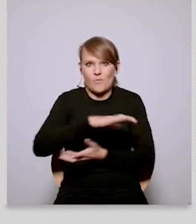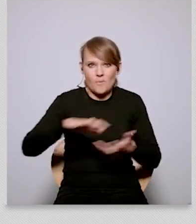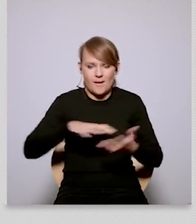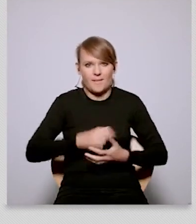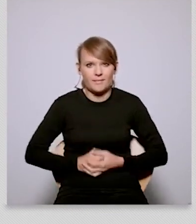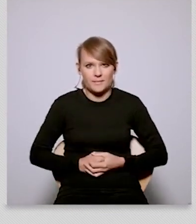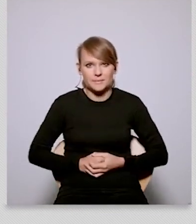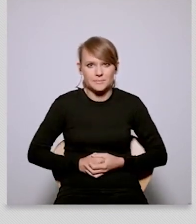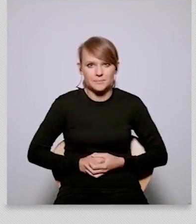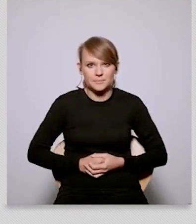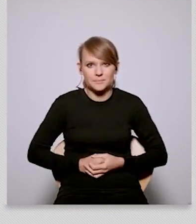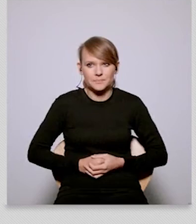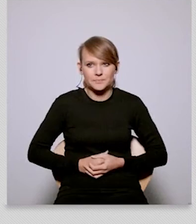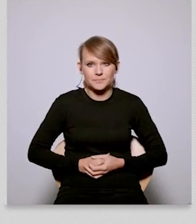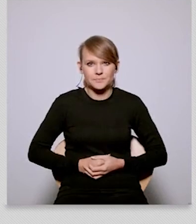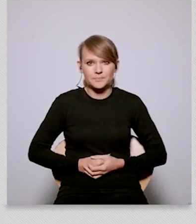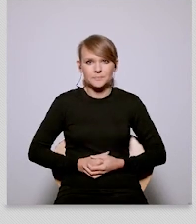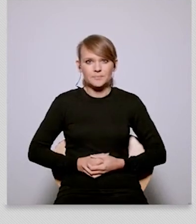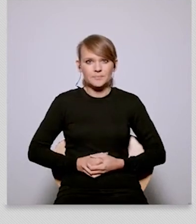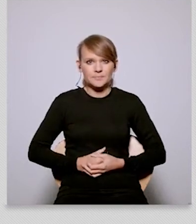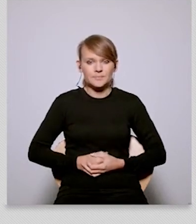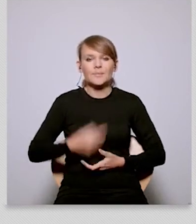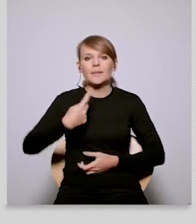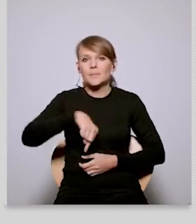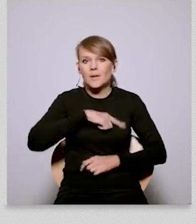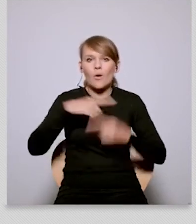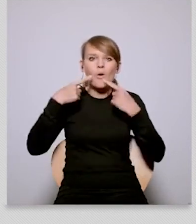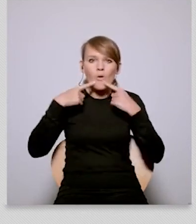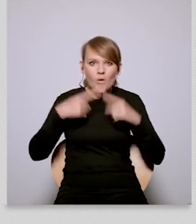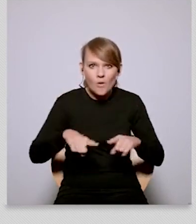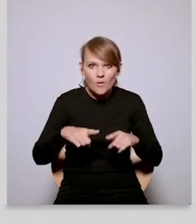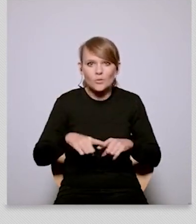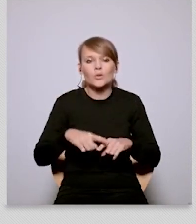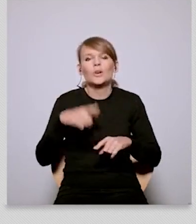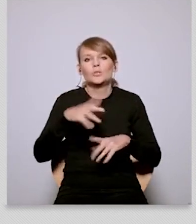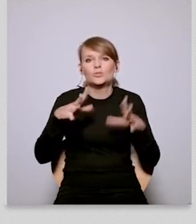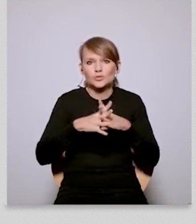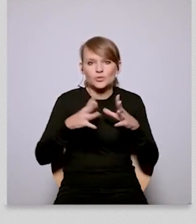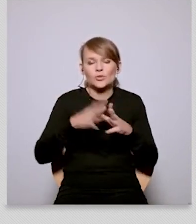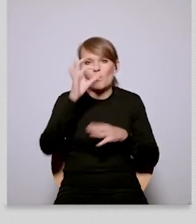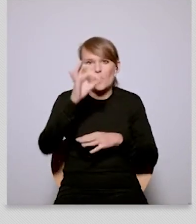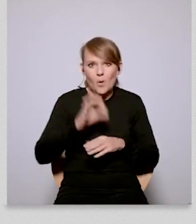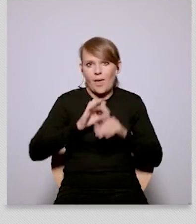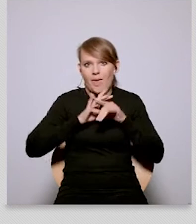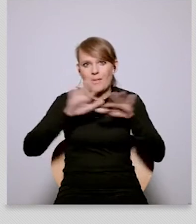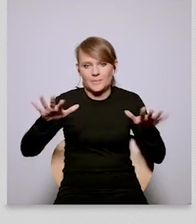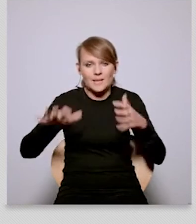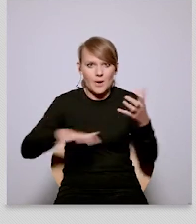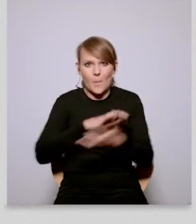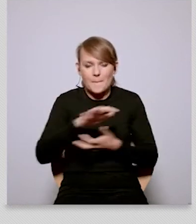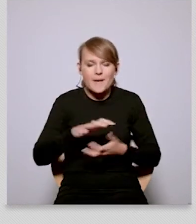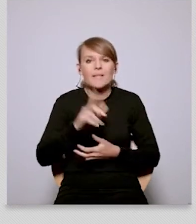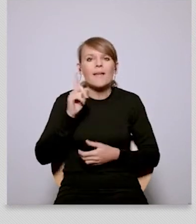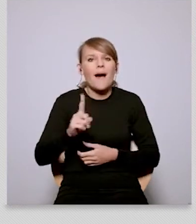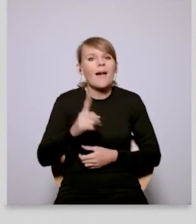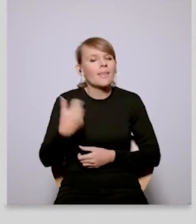my jesteśmy oczywiście odpowiedzialni za 10% emisji globalnych ale mieliśmy istotną